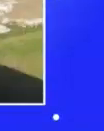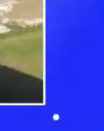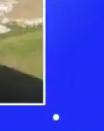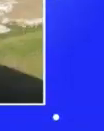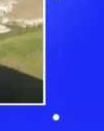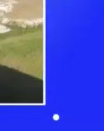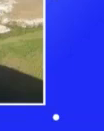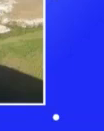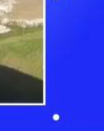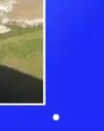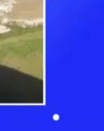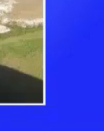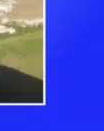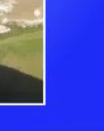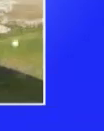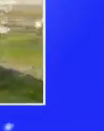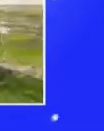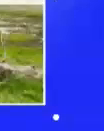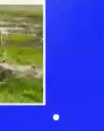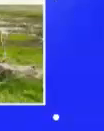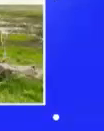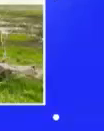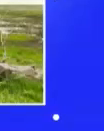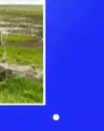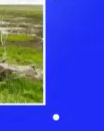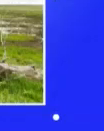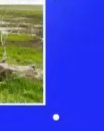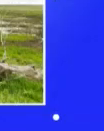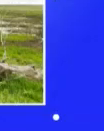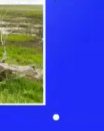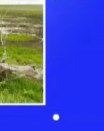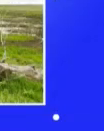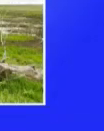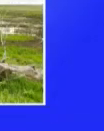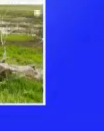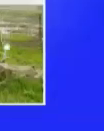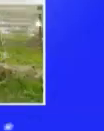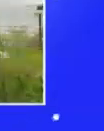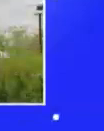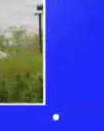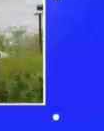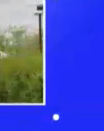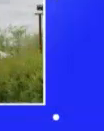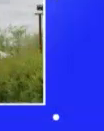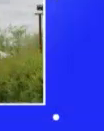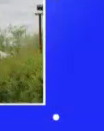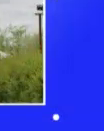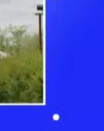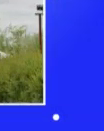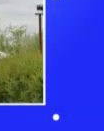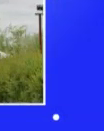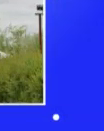плюс 20 градус. Кымпитыда күндіз 38, түнде 21 градус жылы. Чапаевта күндіз плюс 37, түнде плюс 23 градус. Жаңақалада